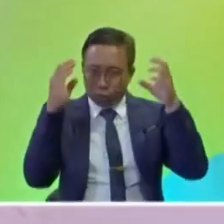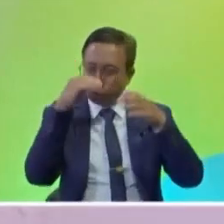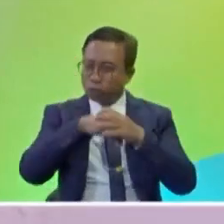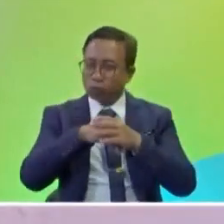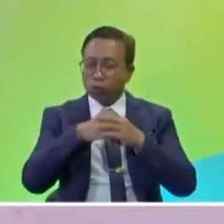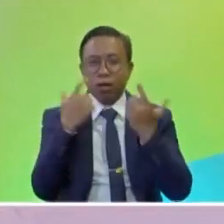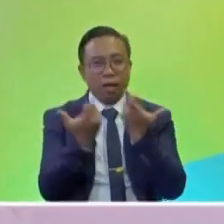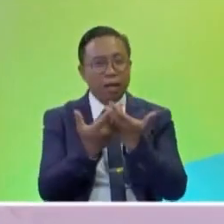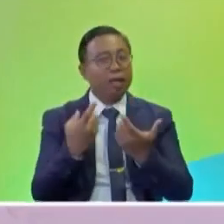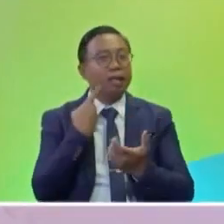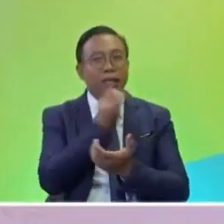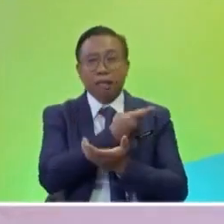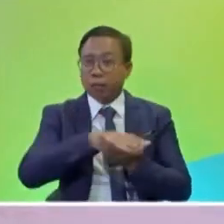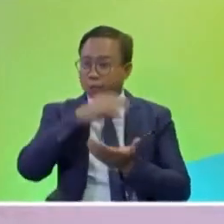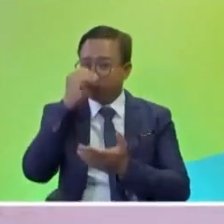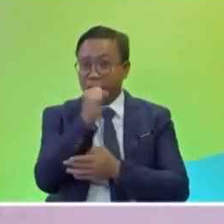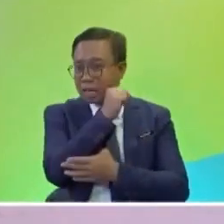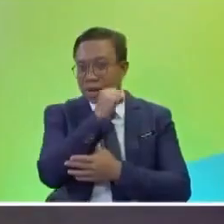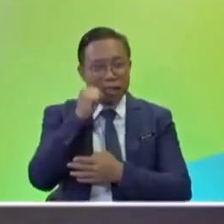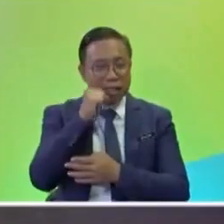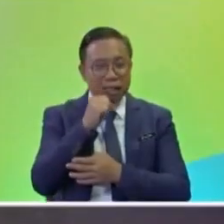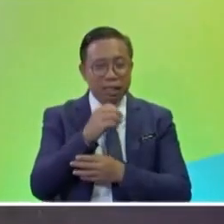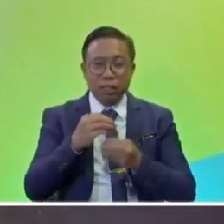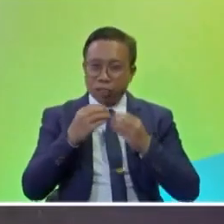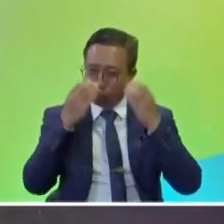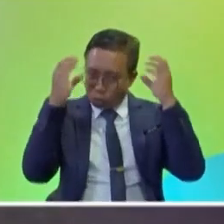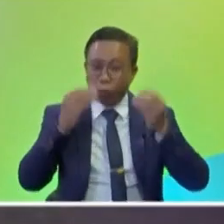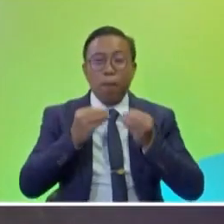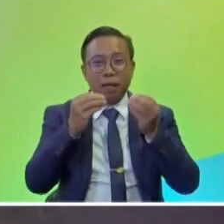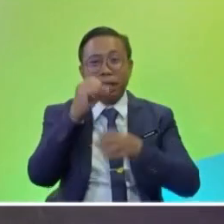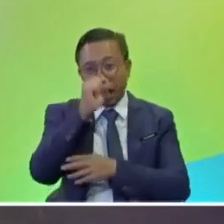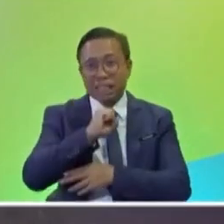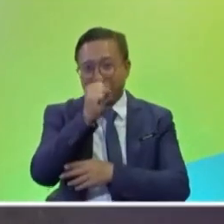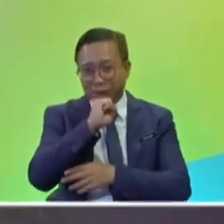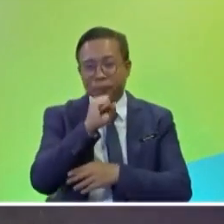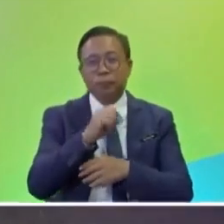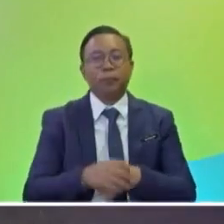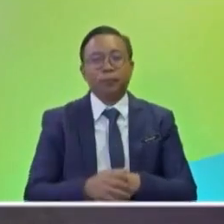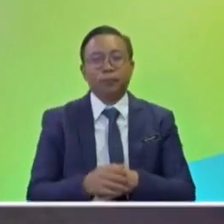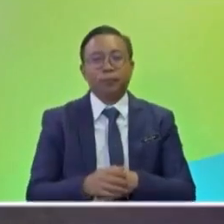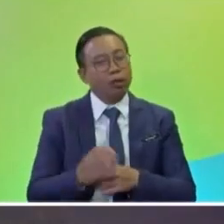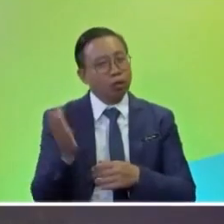Kita belajar nyanyi. Lepas nyanyi, cikgu bagi ais krim. Nak wah, tak? Nak.